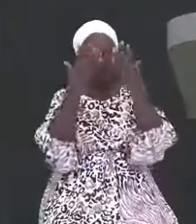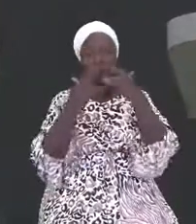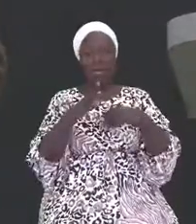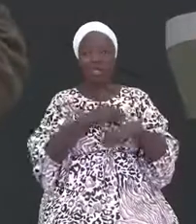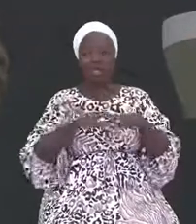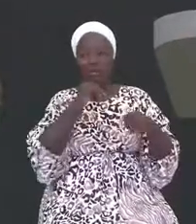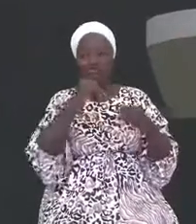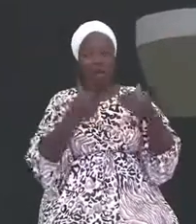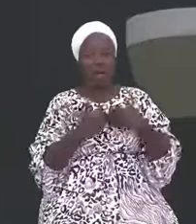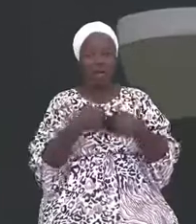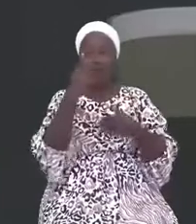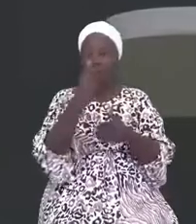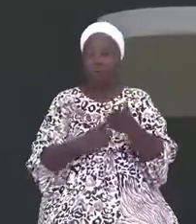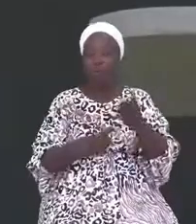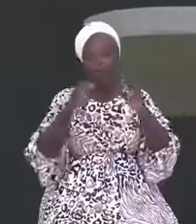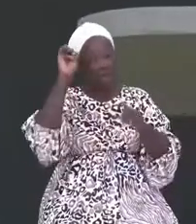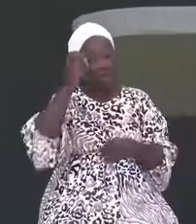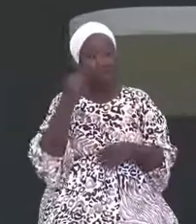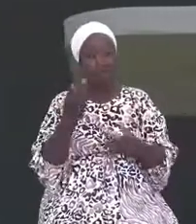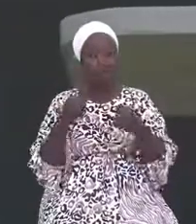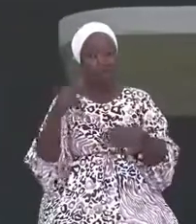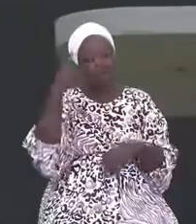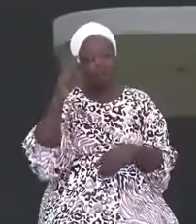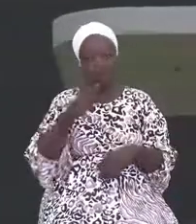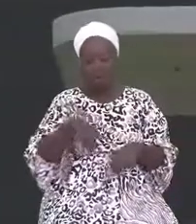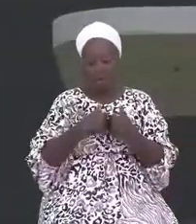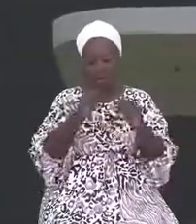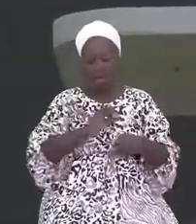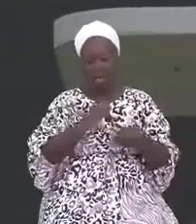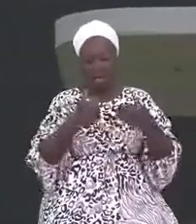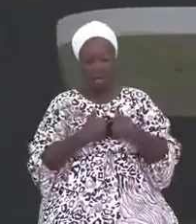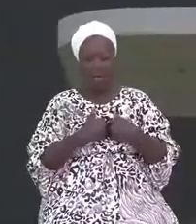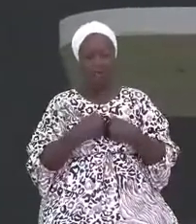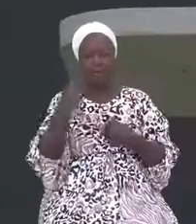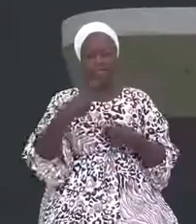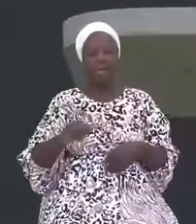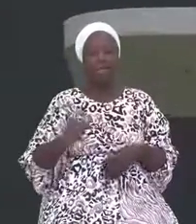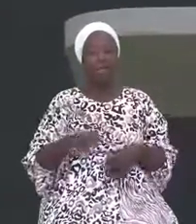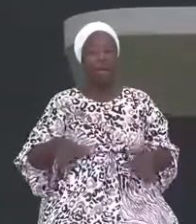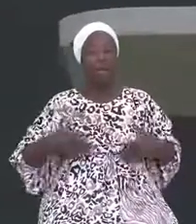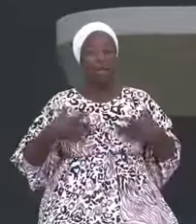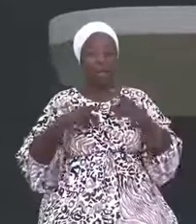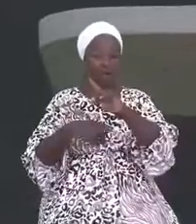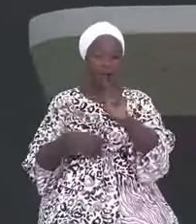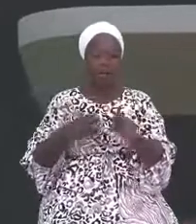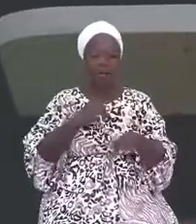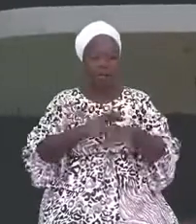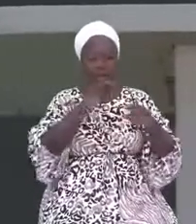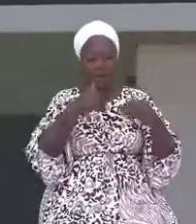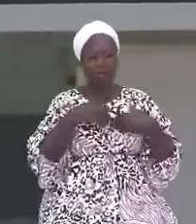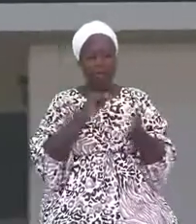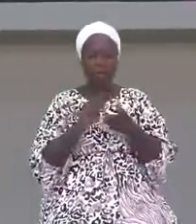qu'il ce qu'il venait chercher comment puis-je avoir la vie éternelle et il n'a pas reçu cela alors ce sont des